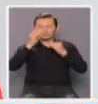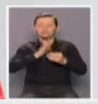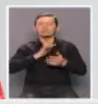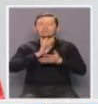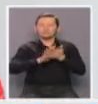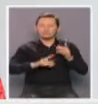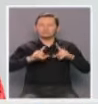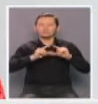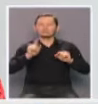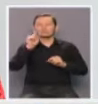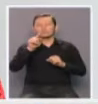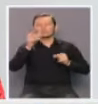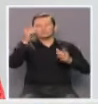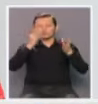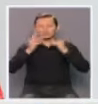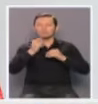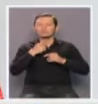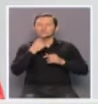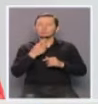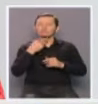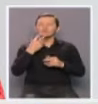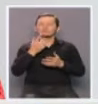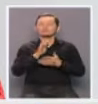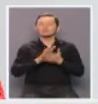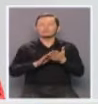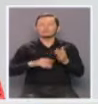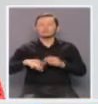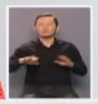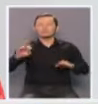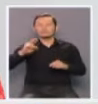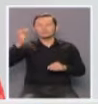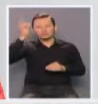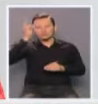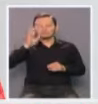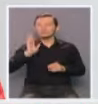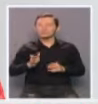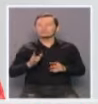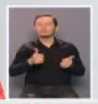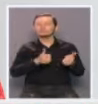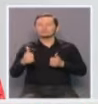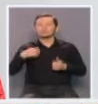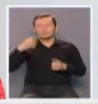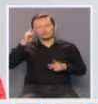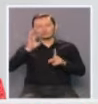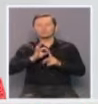қарай мектепте жалғастырып, біздің балабақшаның тек жоғары деңгейін көрсетіп, жақсы деген атаққа ие болсын деген тілек бізге.